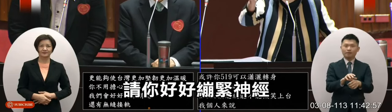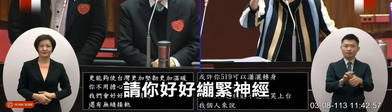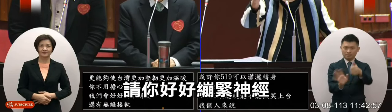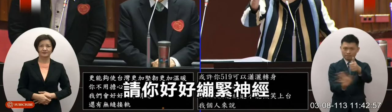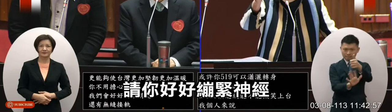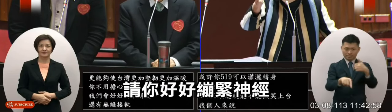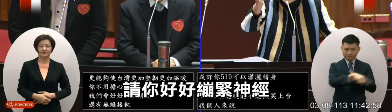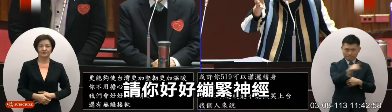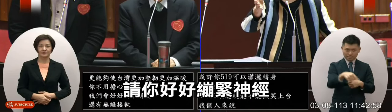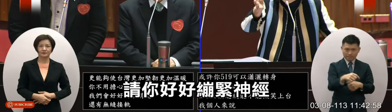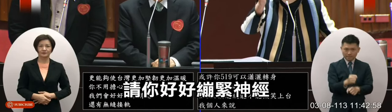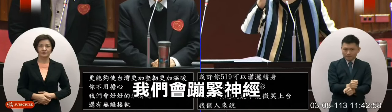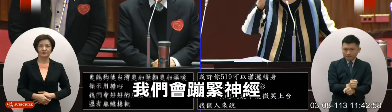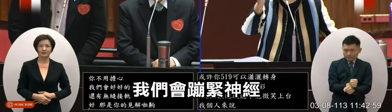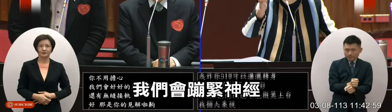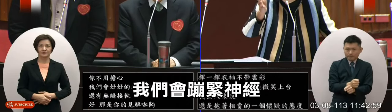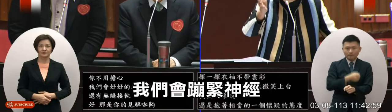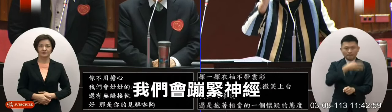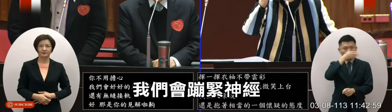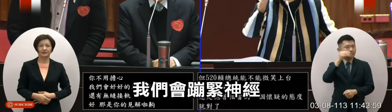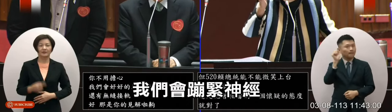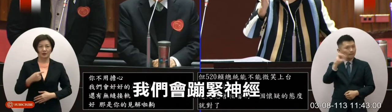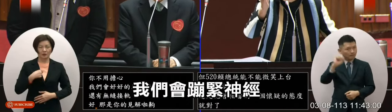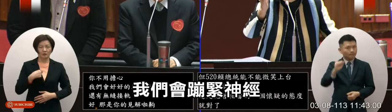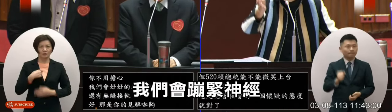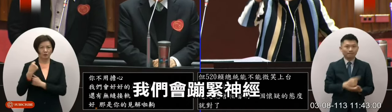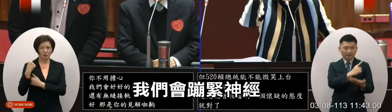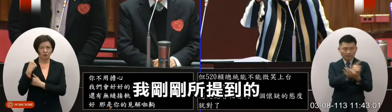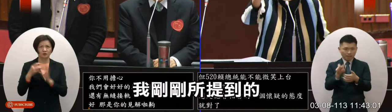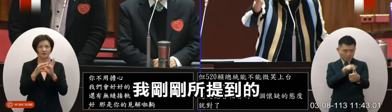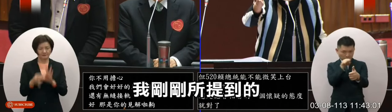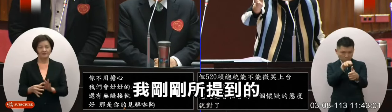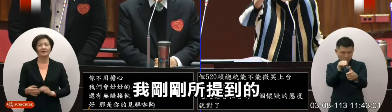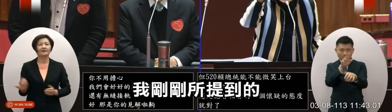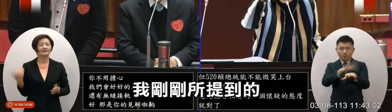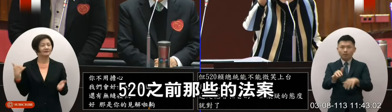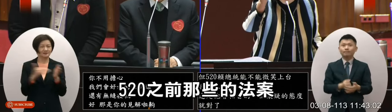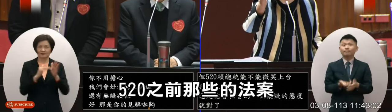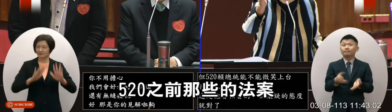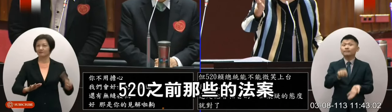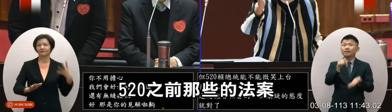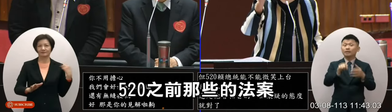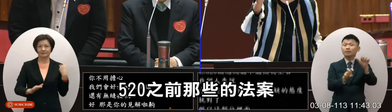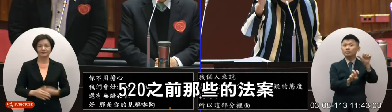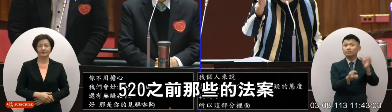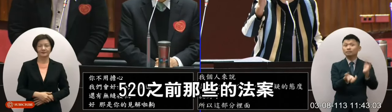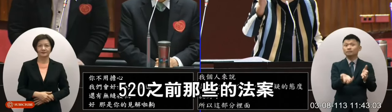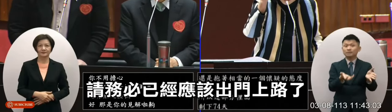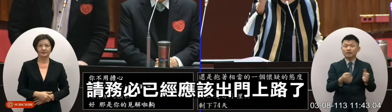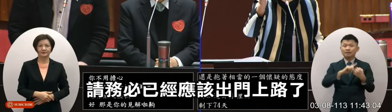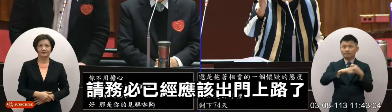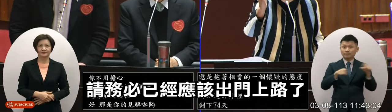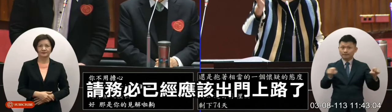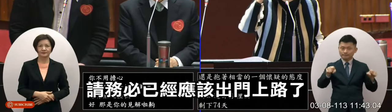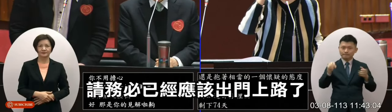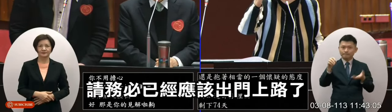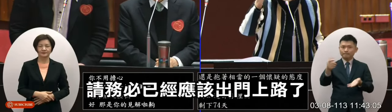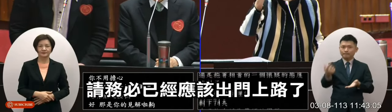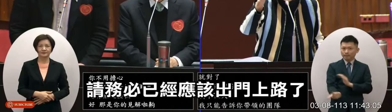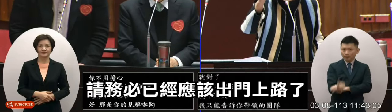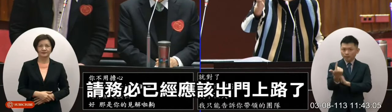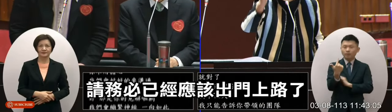请你好好绷紧神经，我想我们每个人都会好部分。我刚刚所提到的520之前那些的法案，请务必